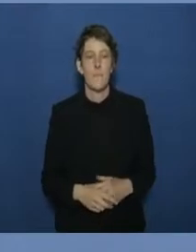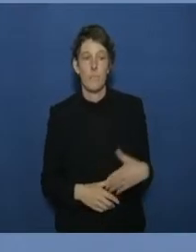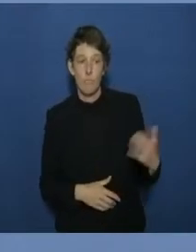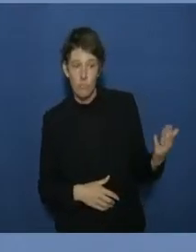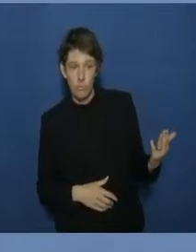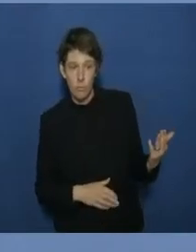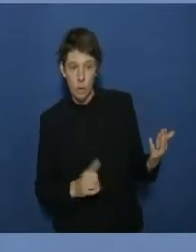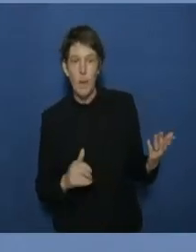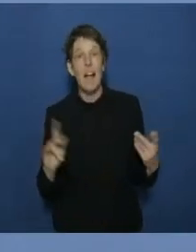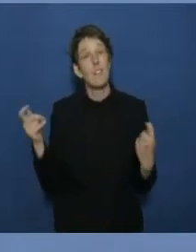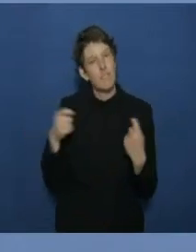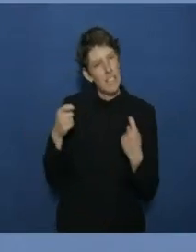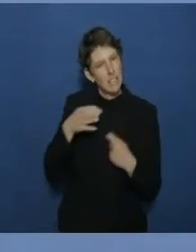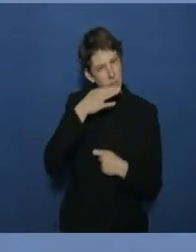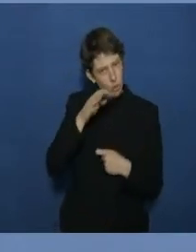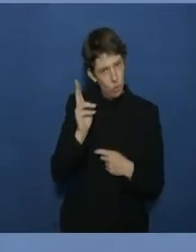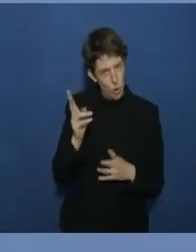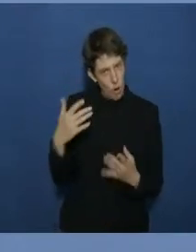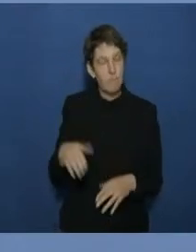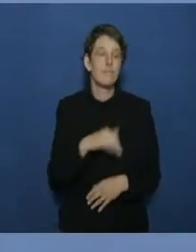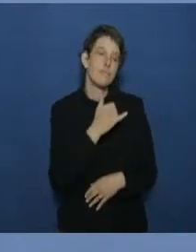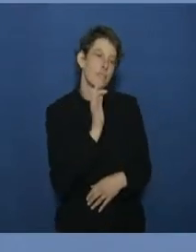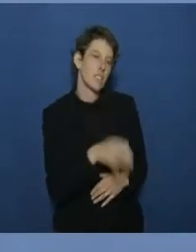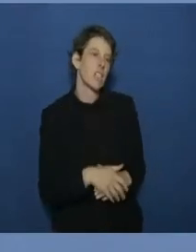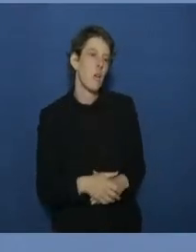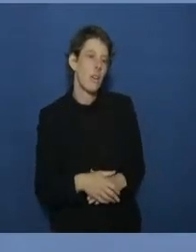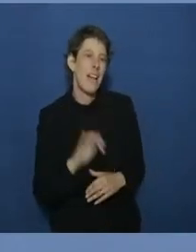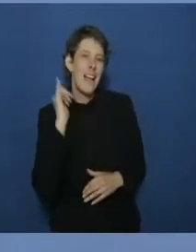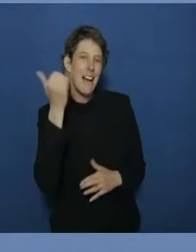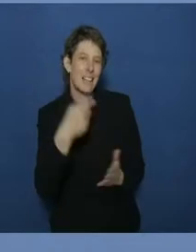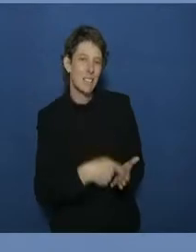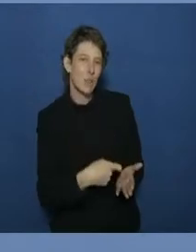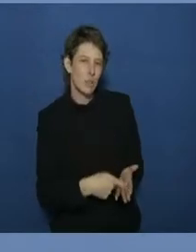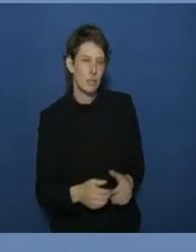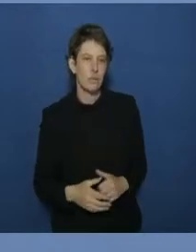Da fehlt dann noch Finanzierungsfrage war noch die offen. Finanzierungsfrage, für die Reisekosten.